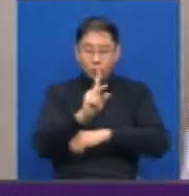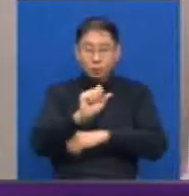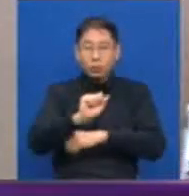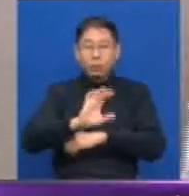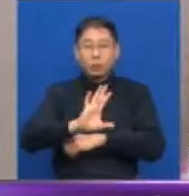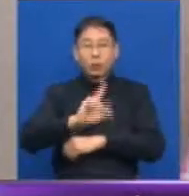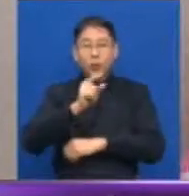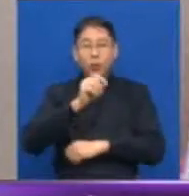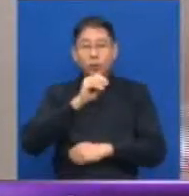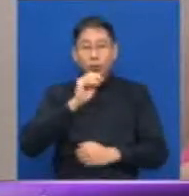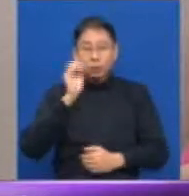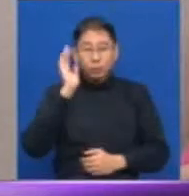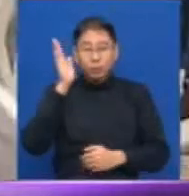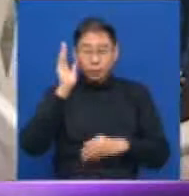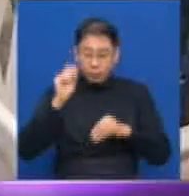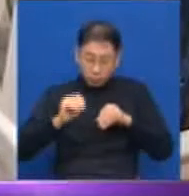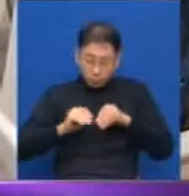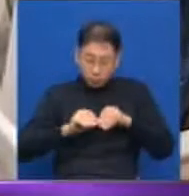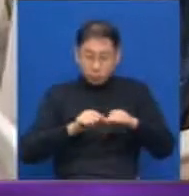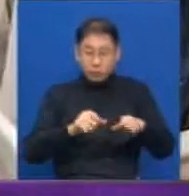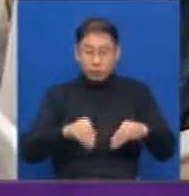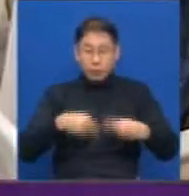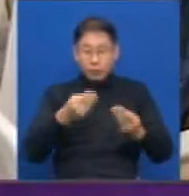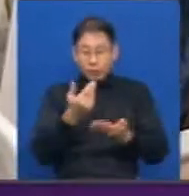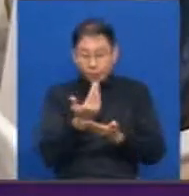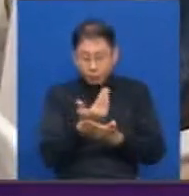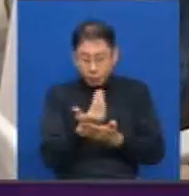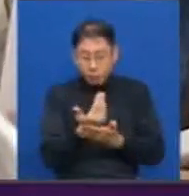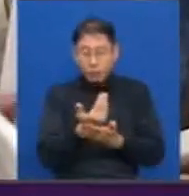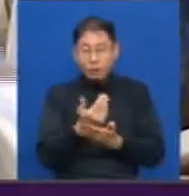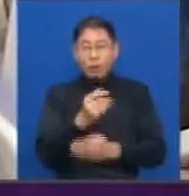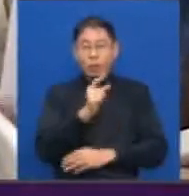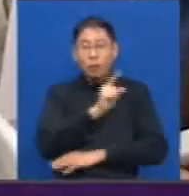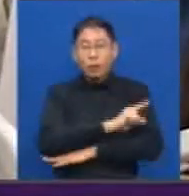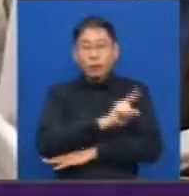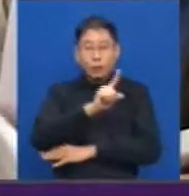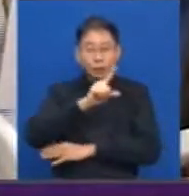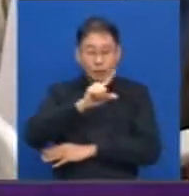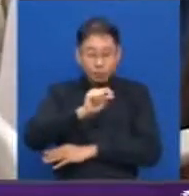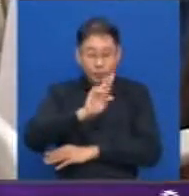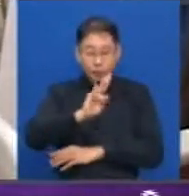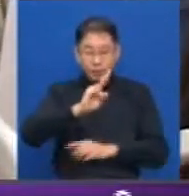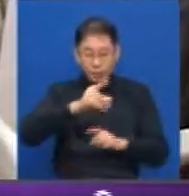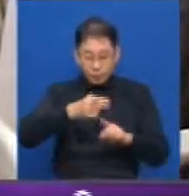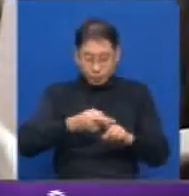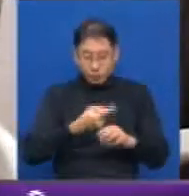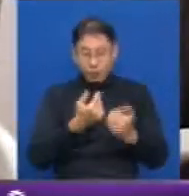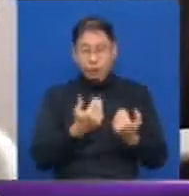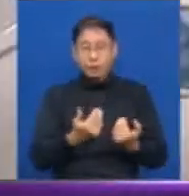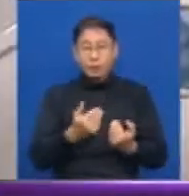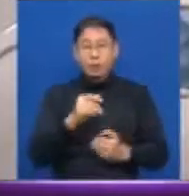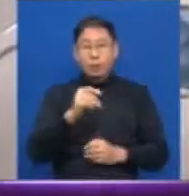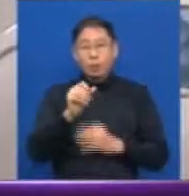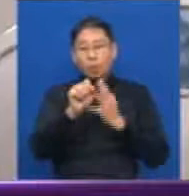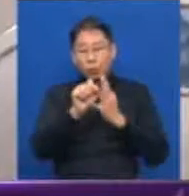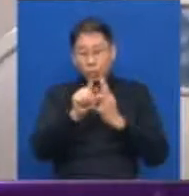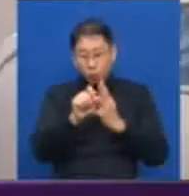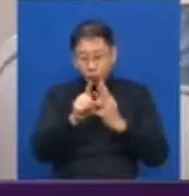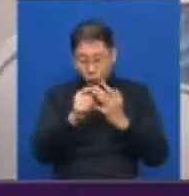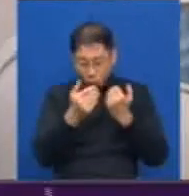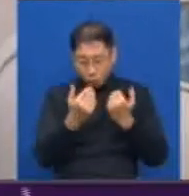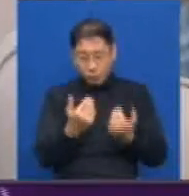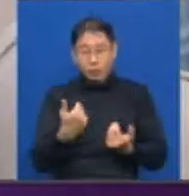คืบหน้าผ่านรายการคืนความสุขให้กับคนในชาตินะคะในวันที่ 27มิถุนายนนี้หรือว่าวันศุกร์นี้นั่นเองค่ะ